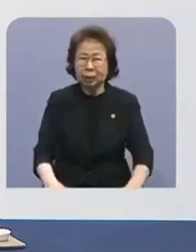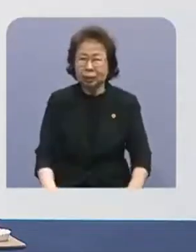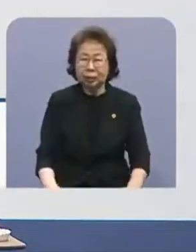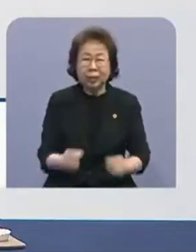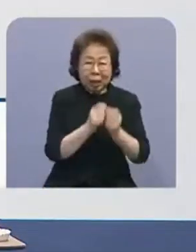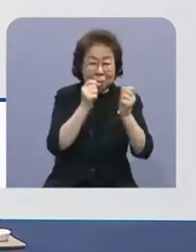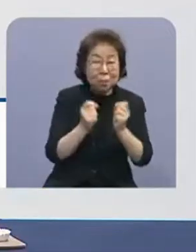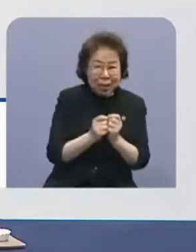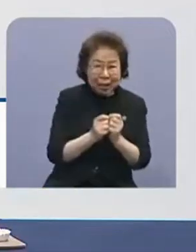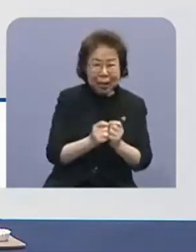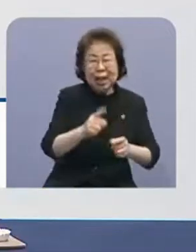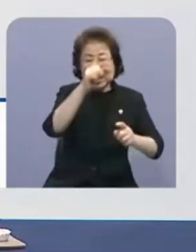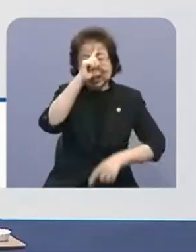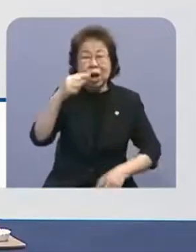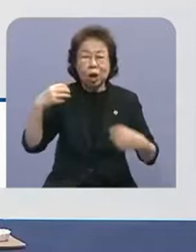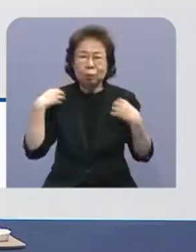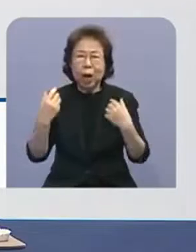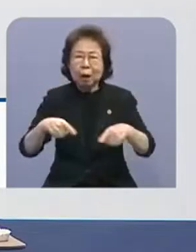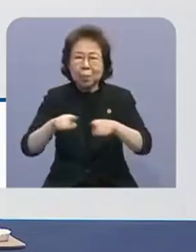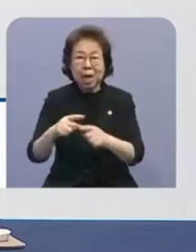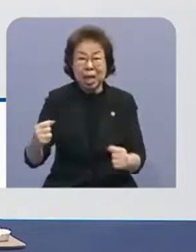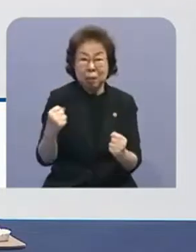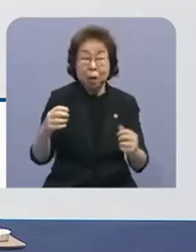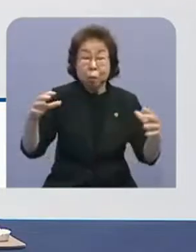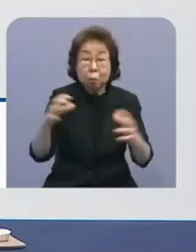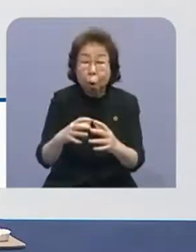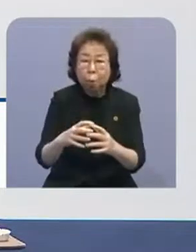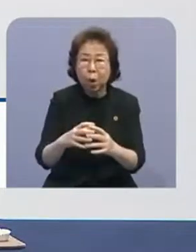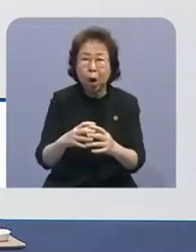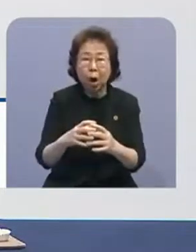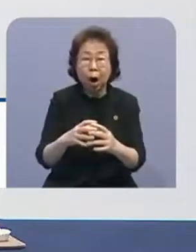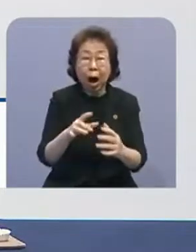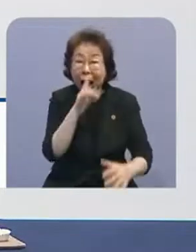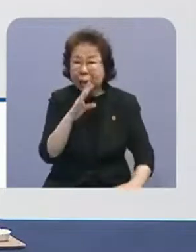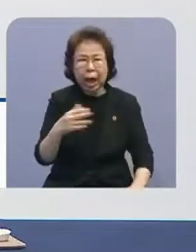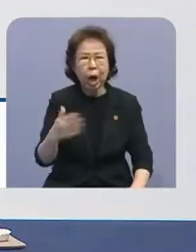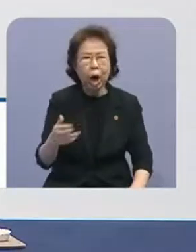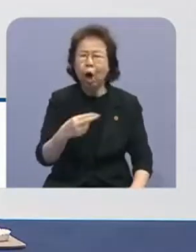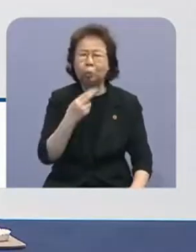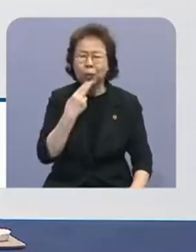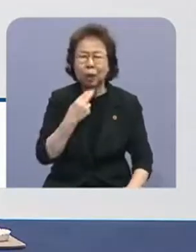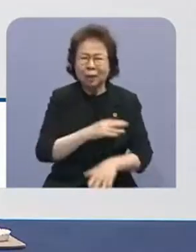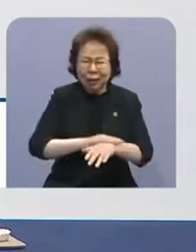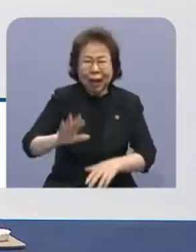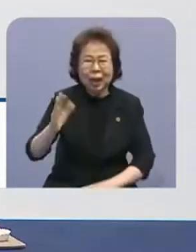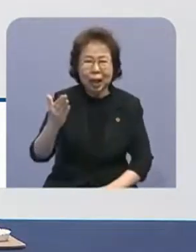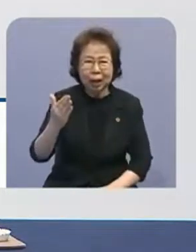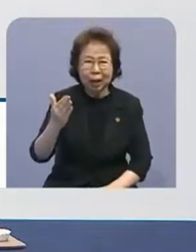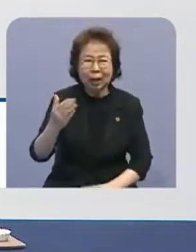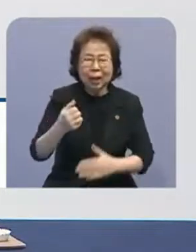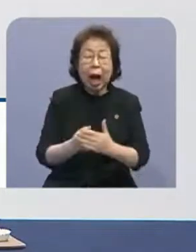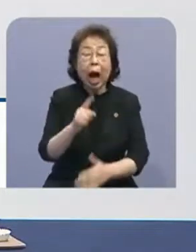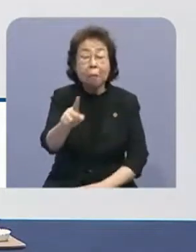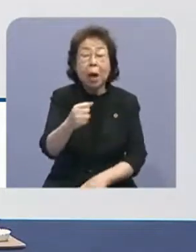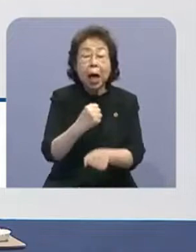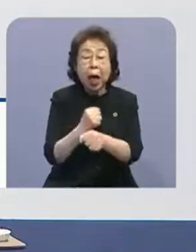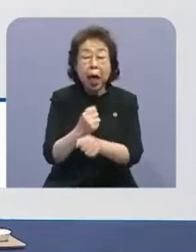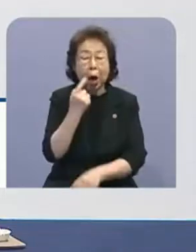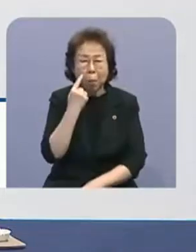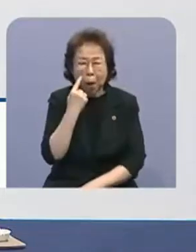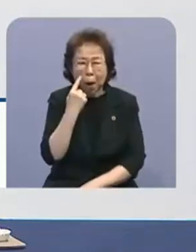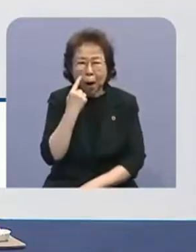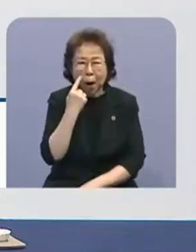민간과 정부가 힘을 모으면 못할 일이 뭐가 있겠습니까? 한번